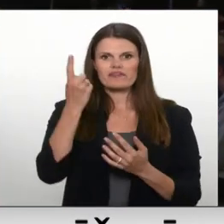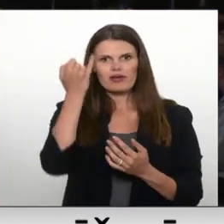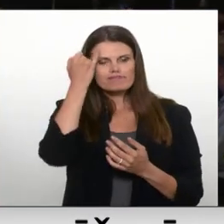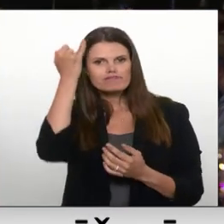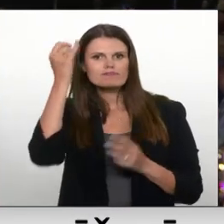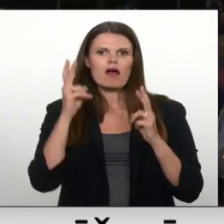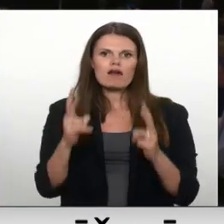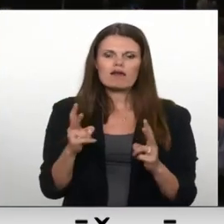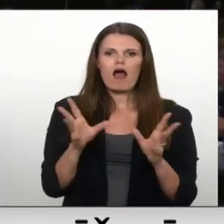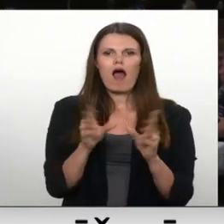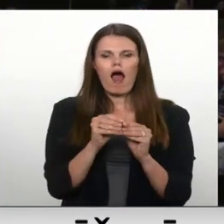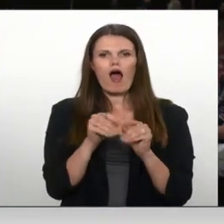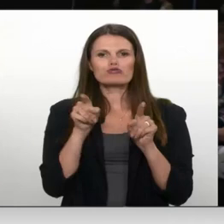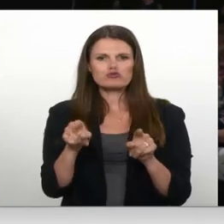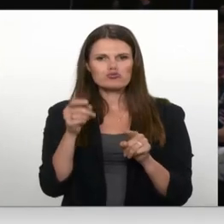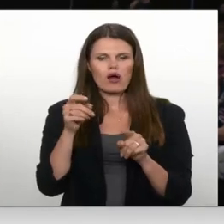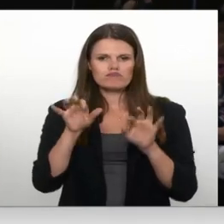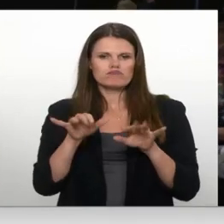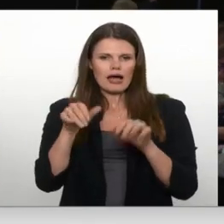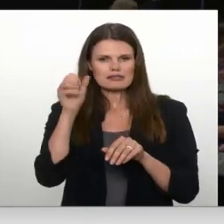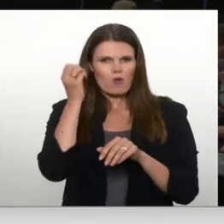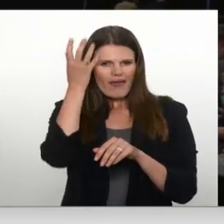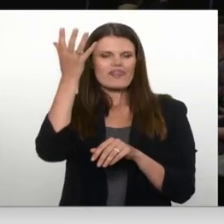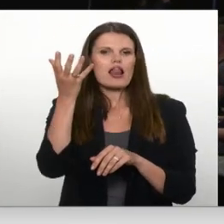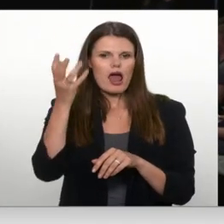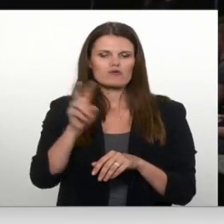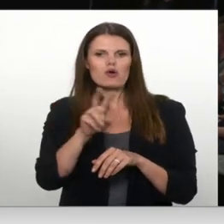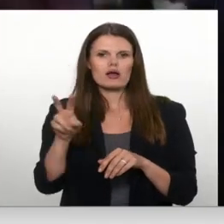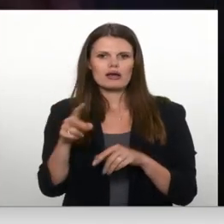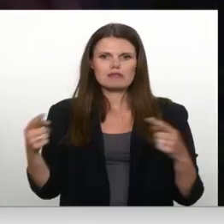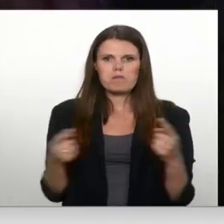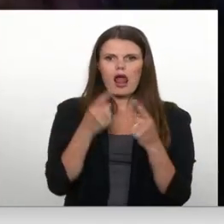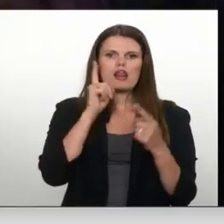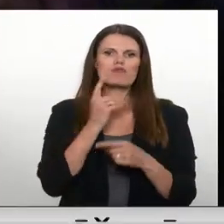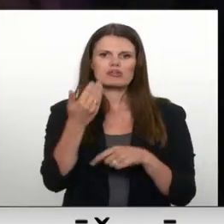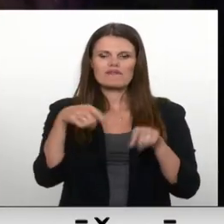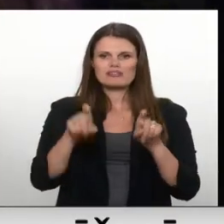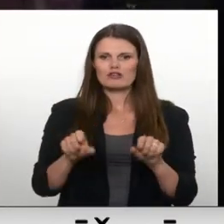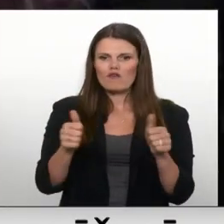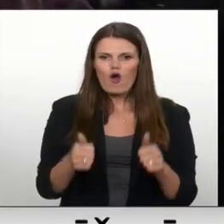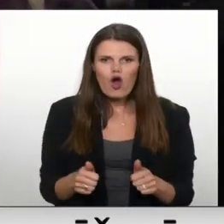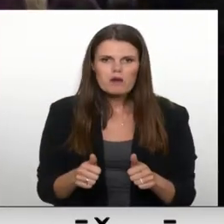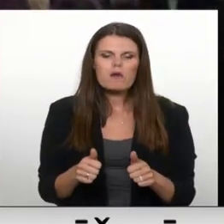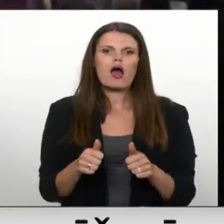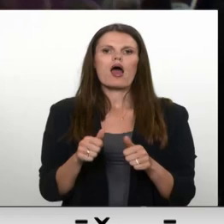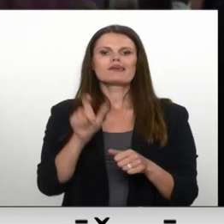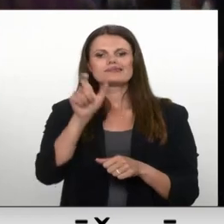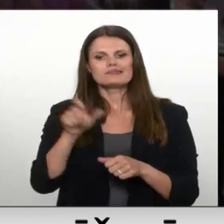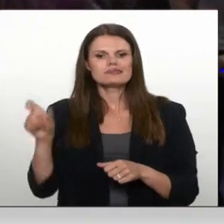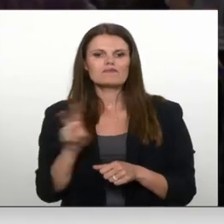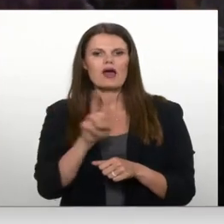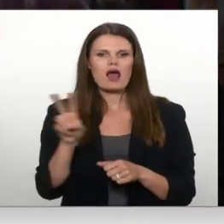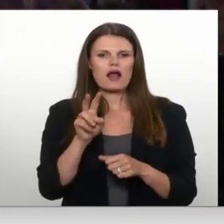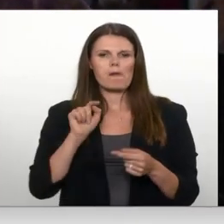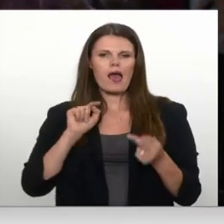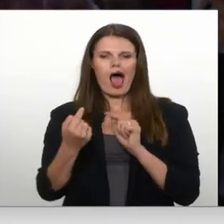ar mākslīgu intelektu, kurš pielāgojas tavai sēdēšanas formai. Piemēram, cilvēkiem, kuriem ir alerģija uz dzīvniekiem,